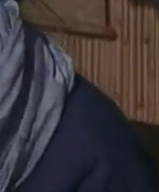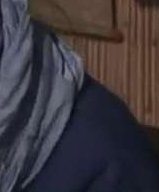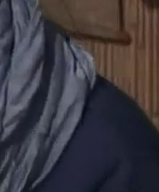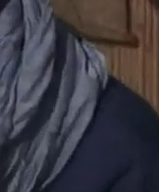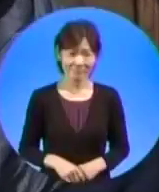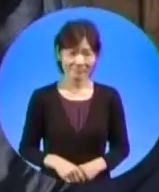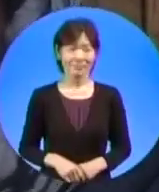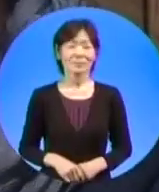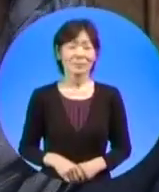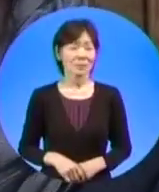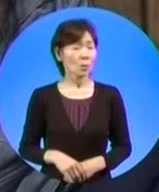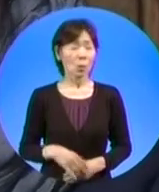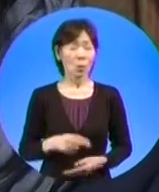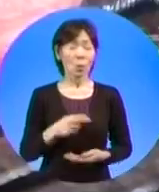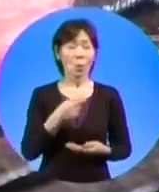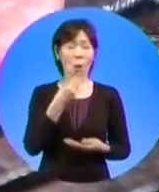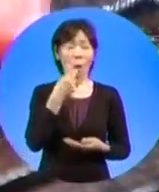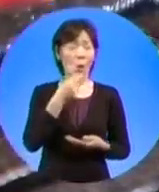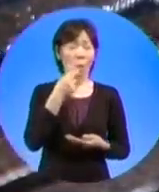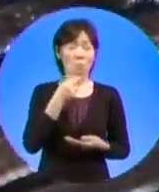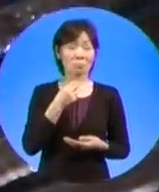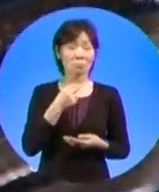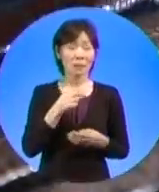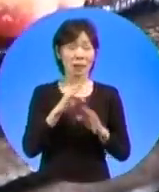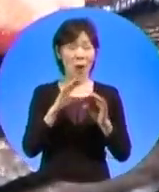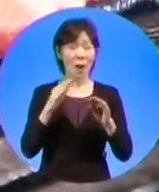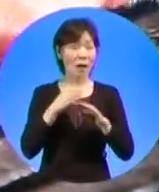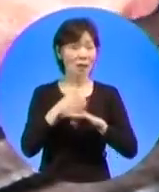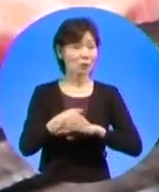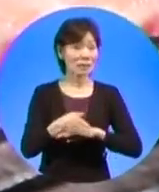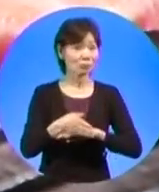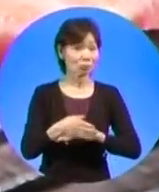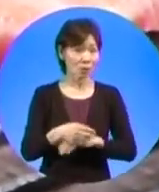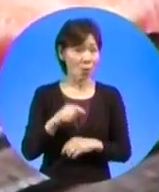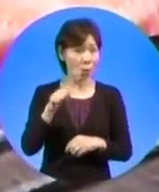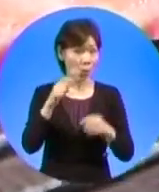うん、柔らかすぎますね、この肉。